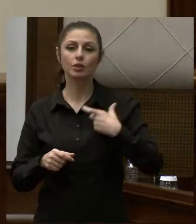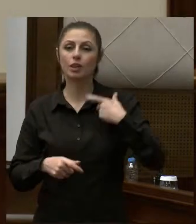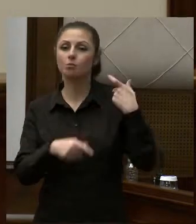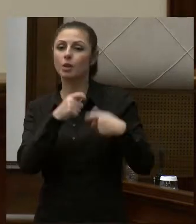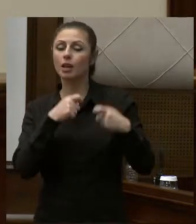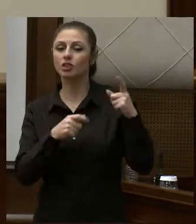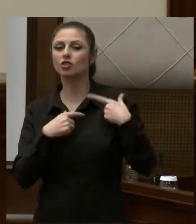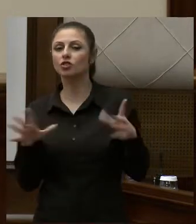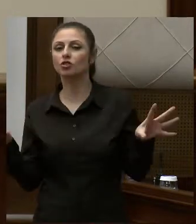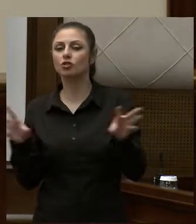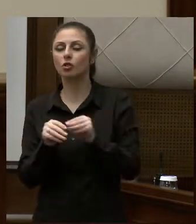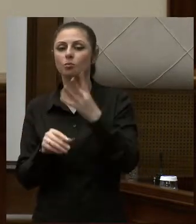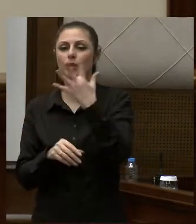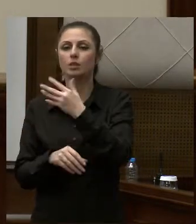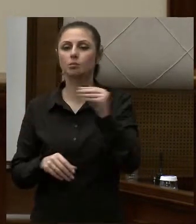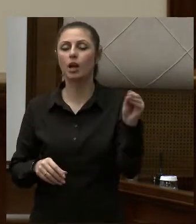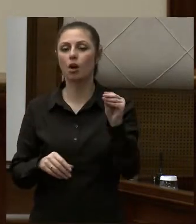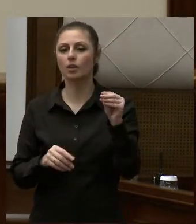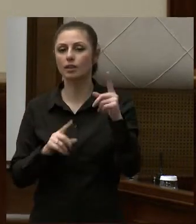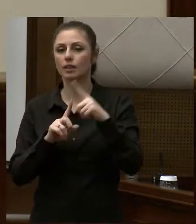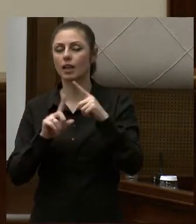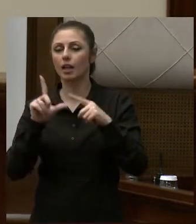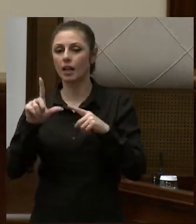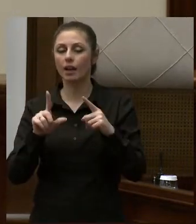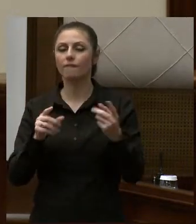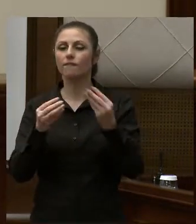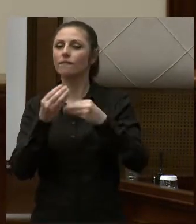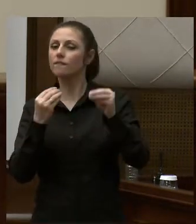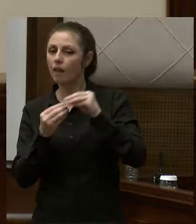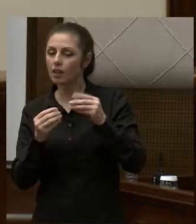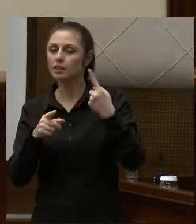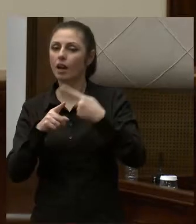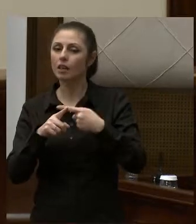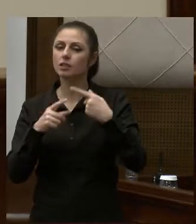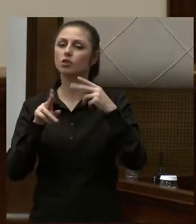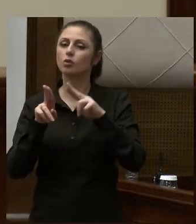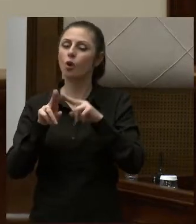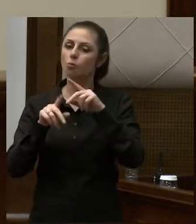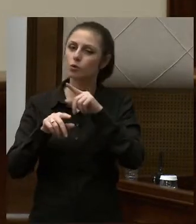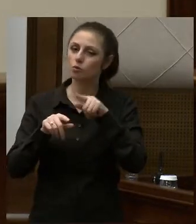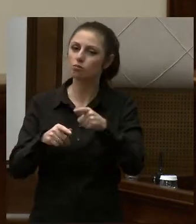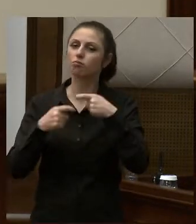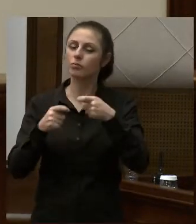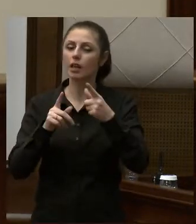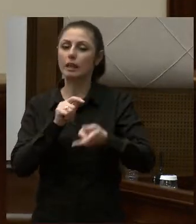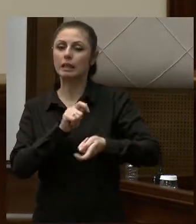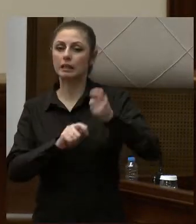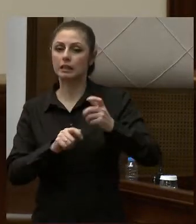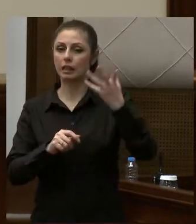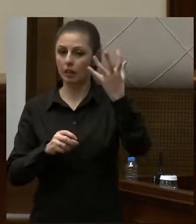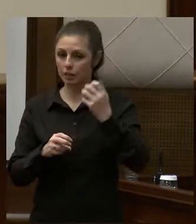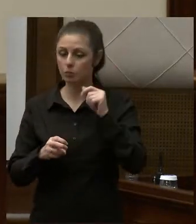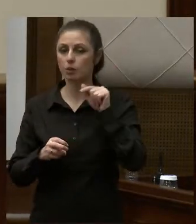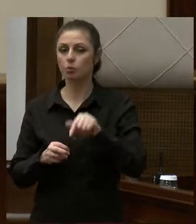toplam 5 milyon TL faiz artı komisyon ve bunun gibi giderler tutarında kredi alınması bu